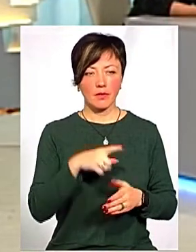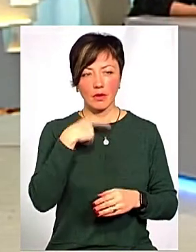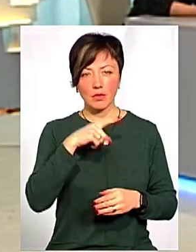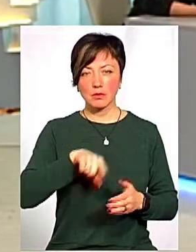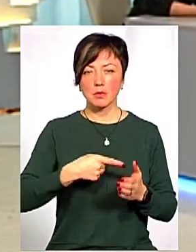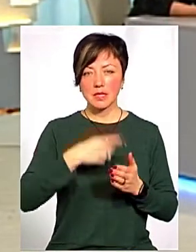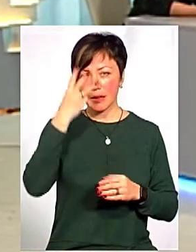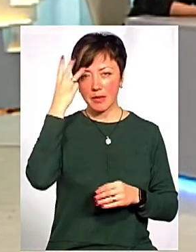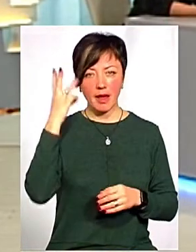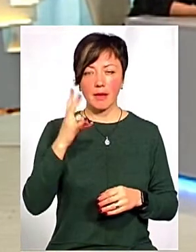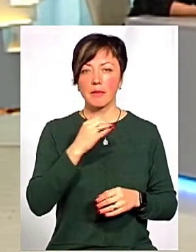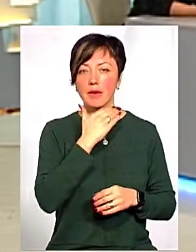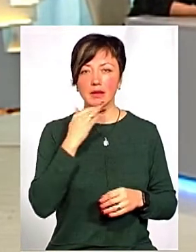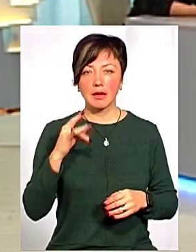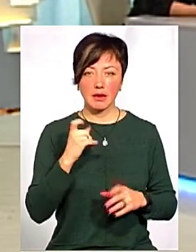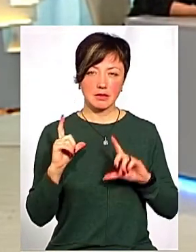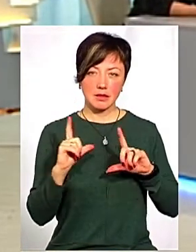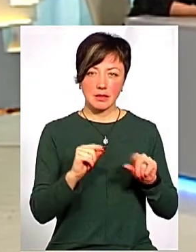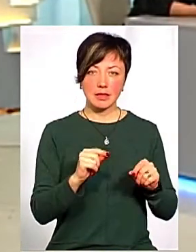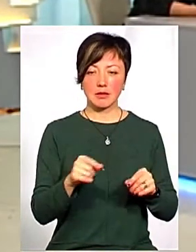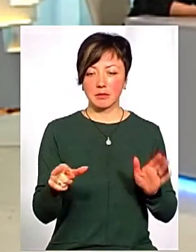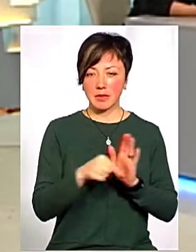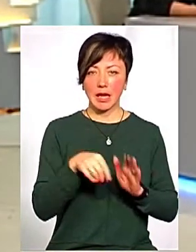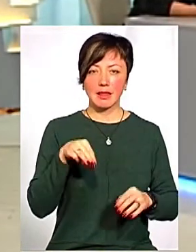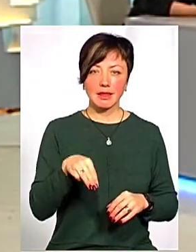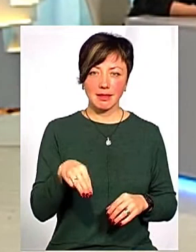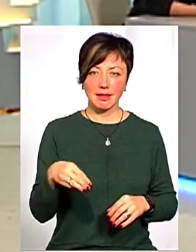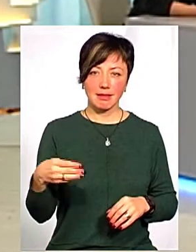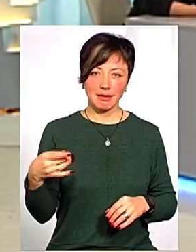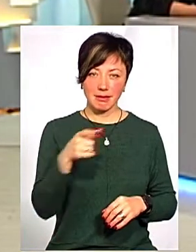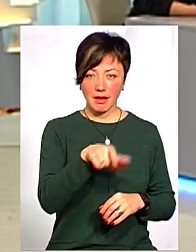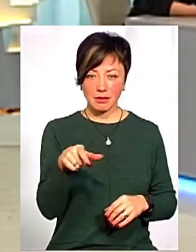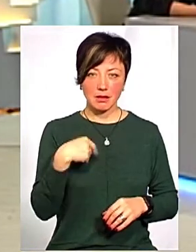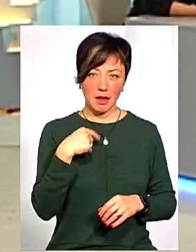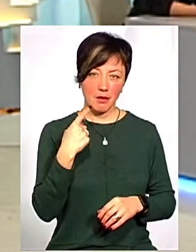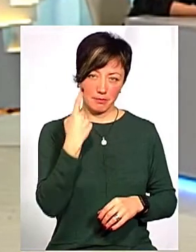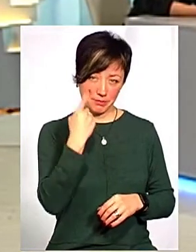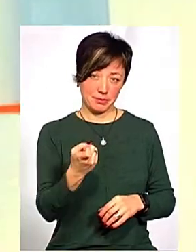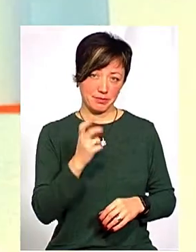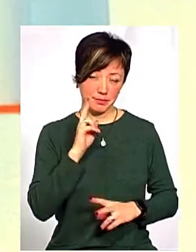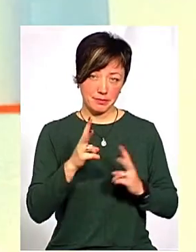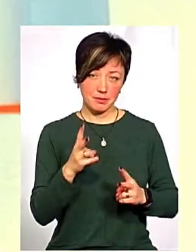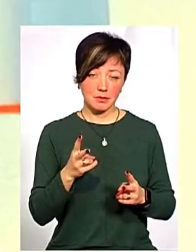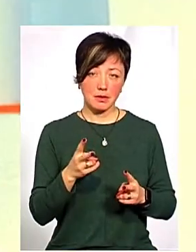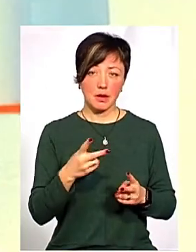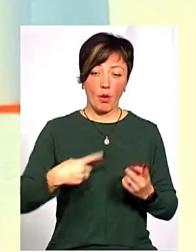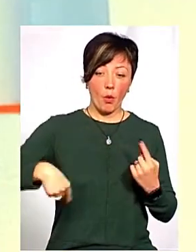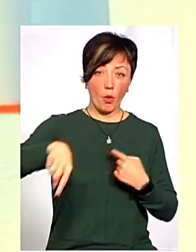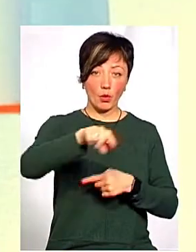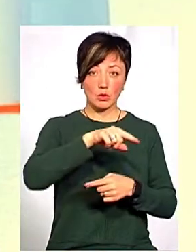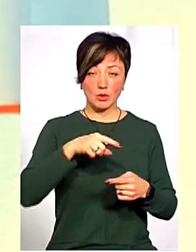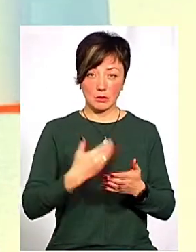місто Хмельницький, да, неодноразово там їздив з таксистами, яким роблю зауваження в цей момент. Вони їдуть по